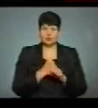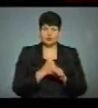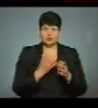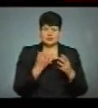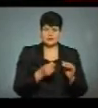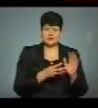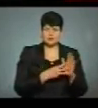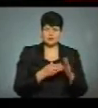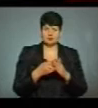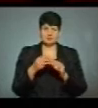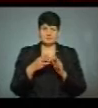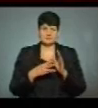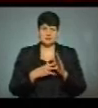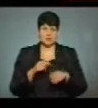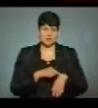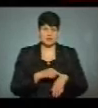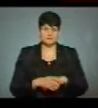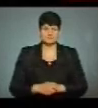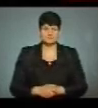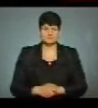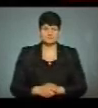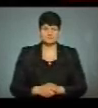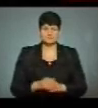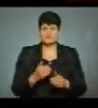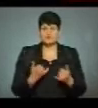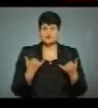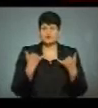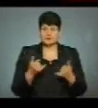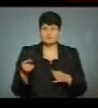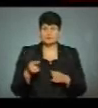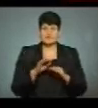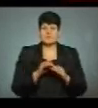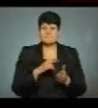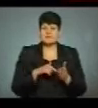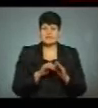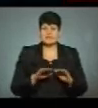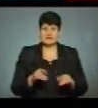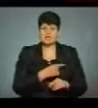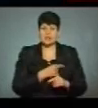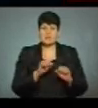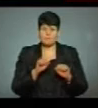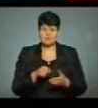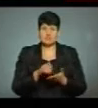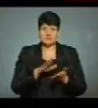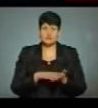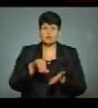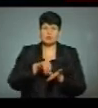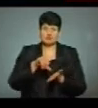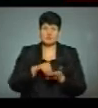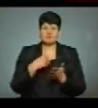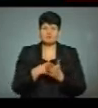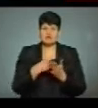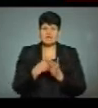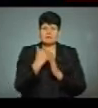8 до 17 години. Відсьогодні в Тернопільській міській дитячій лікарні можна реєструватися до участі в бюджетній